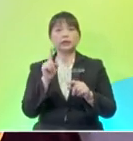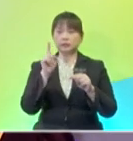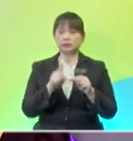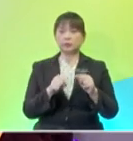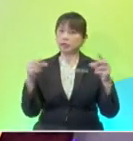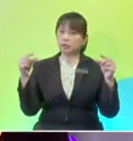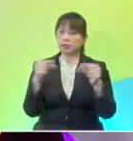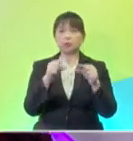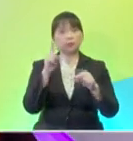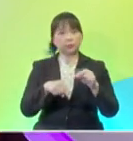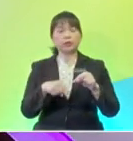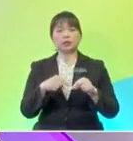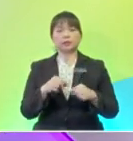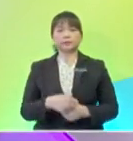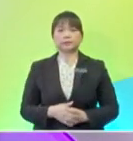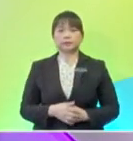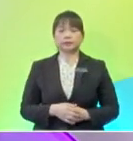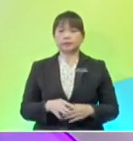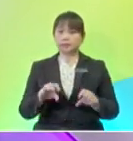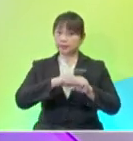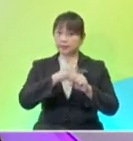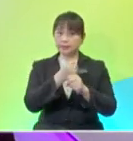yang berlainan lah macam ke atas